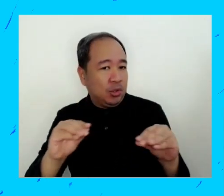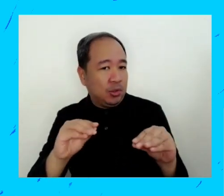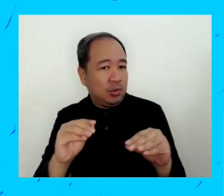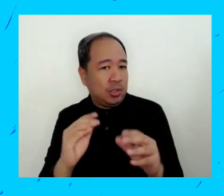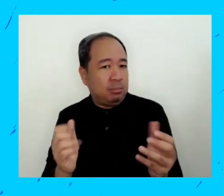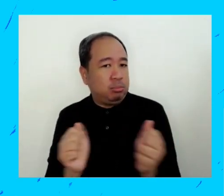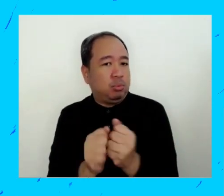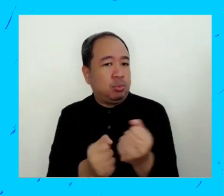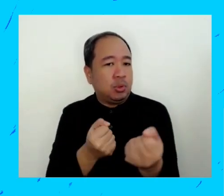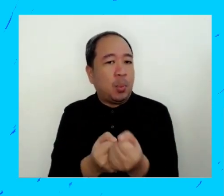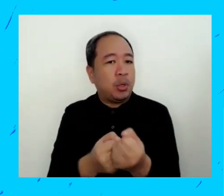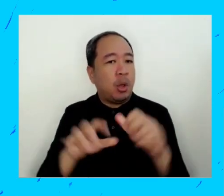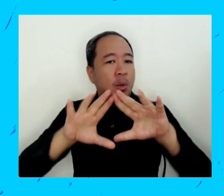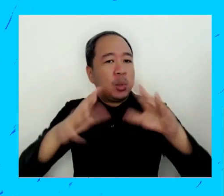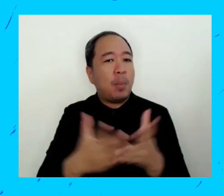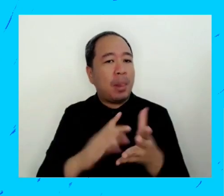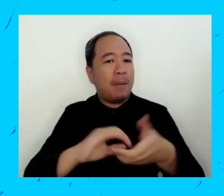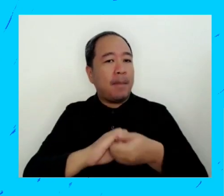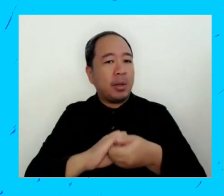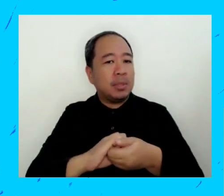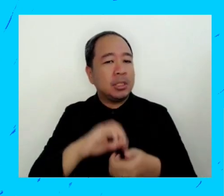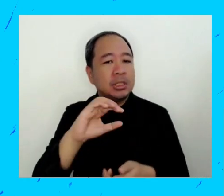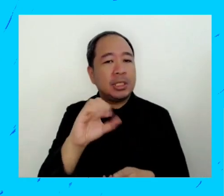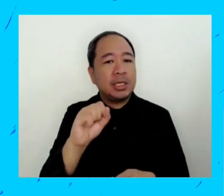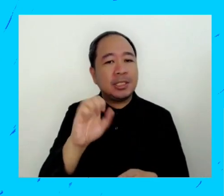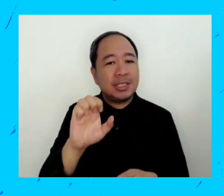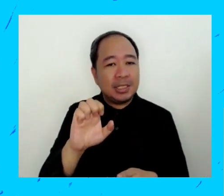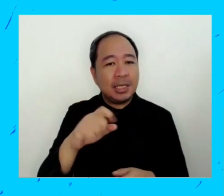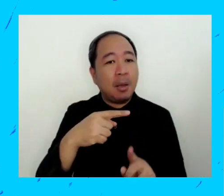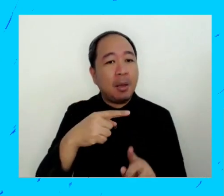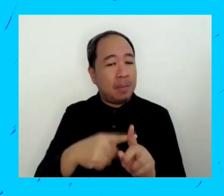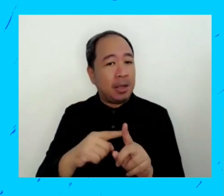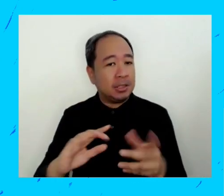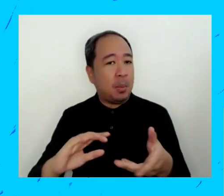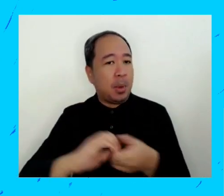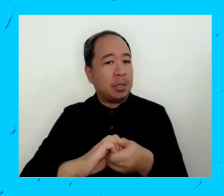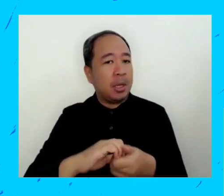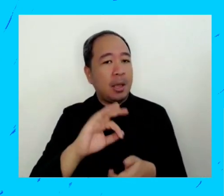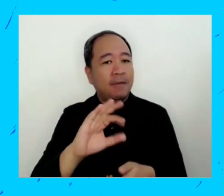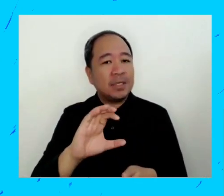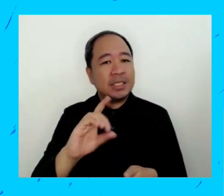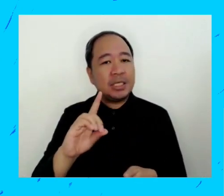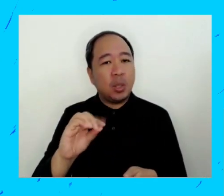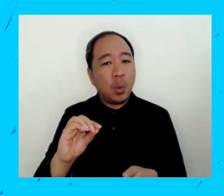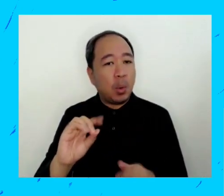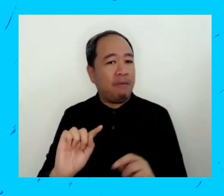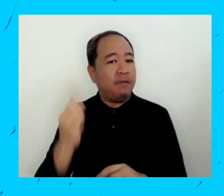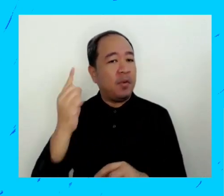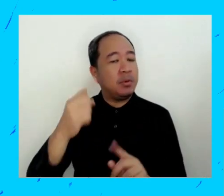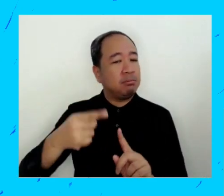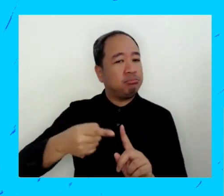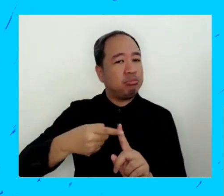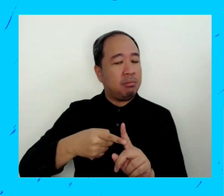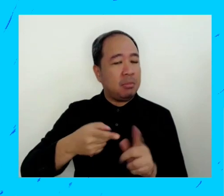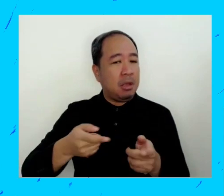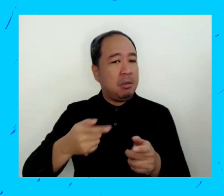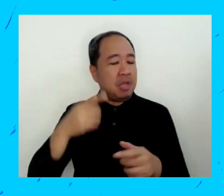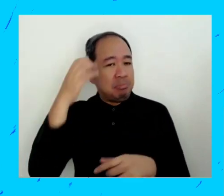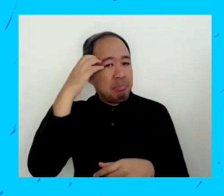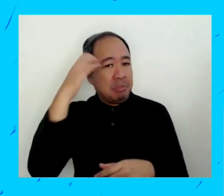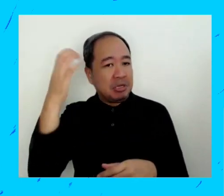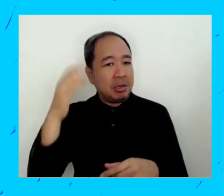Nous avons donc les F, les l'UNESCO, une